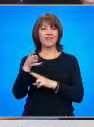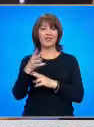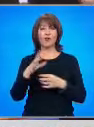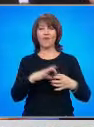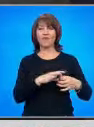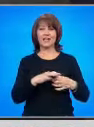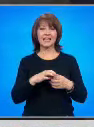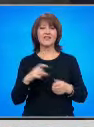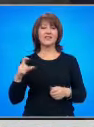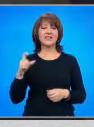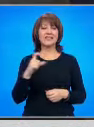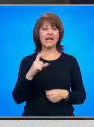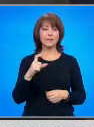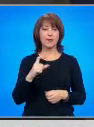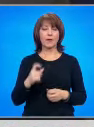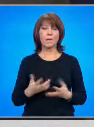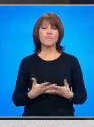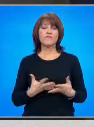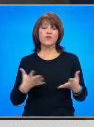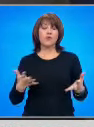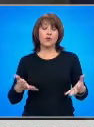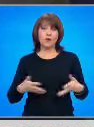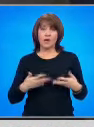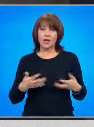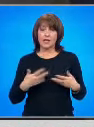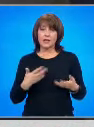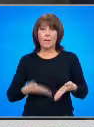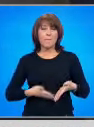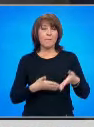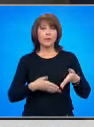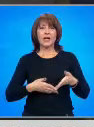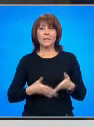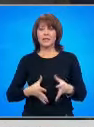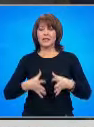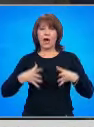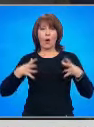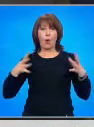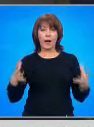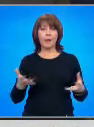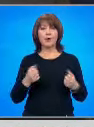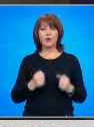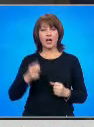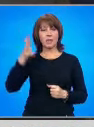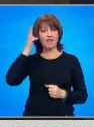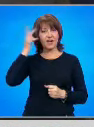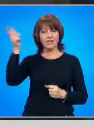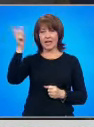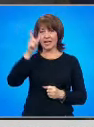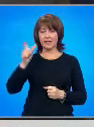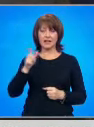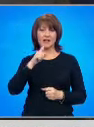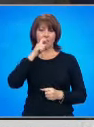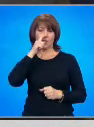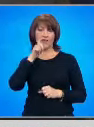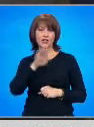Страсбург. Много бихме искали подкрепата да бъде много по-голяма. Очакваме от Франция и Италия важни стъпки